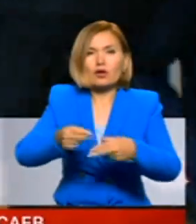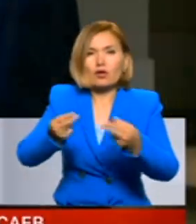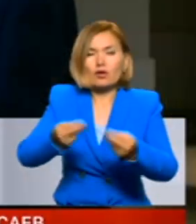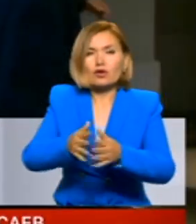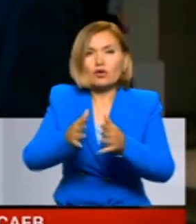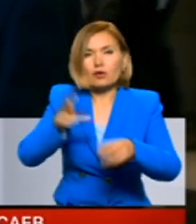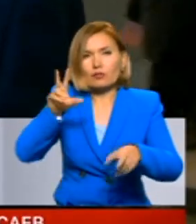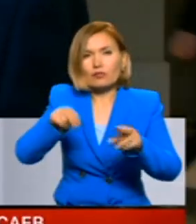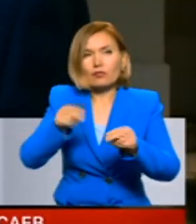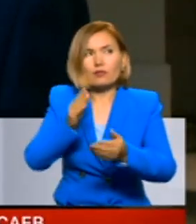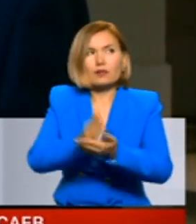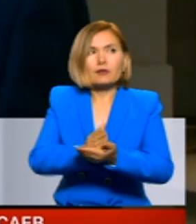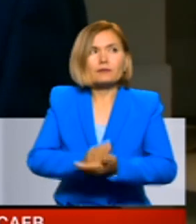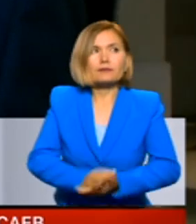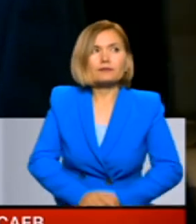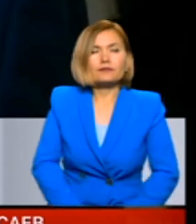айтты.